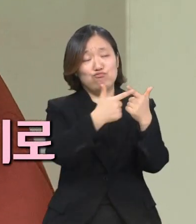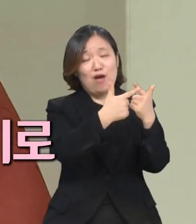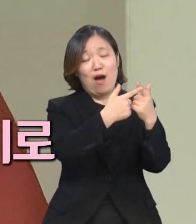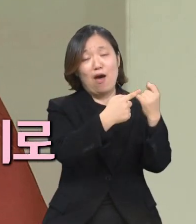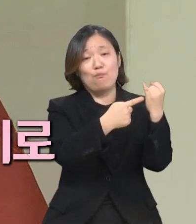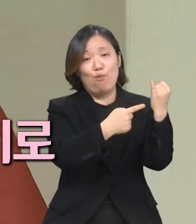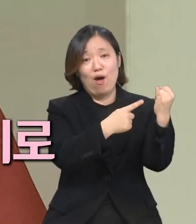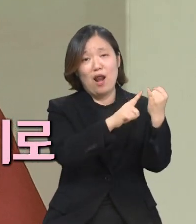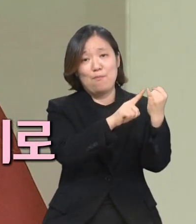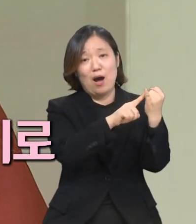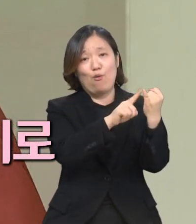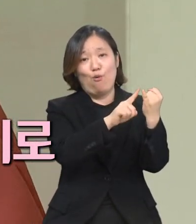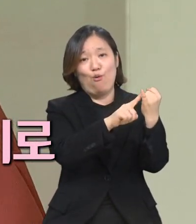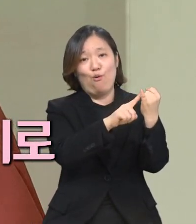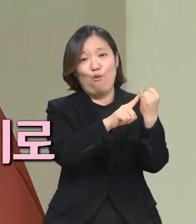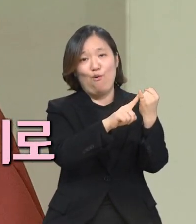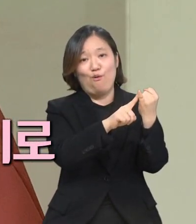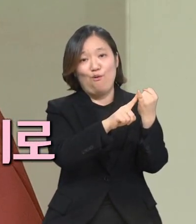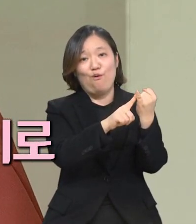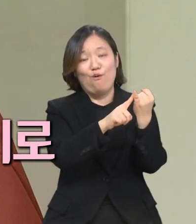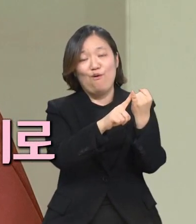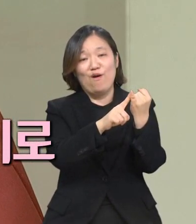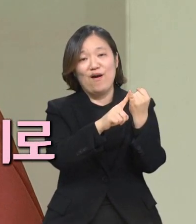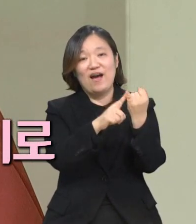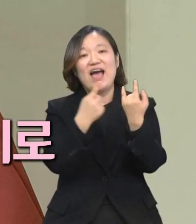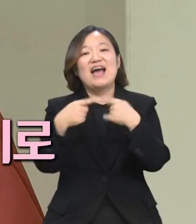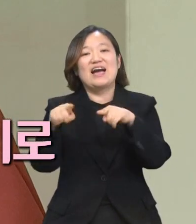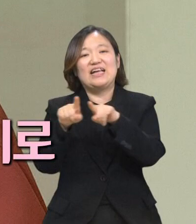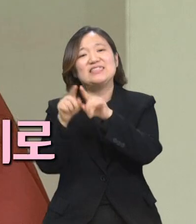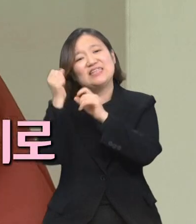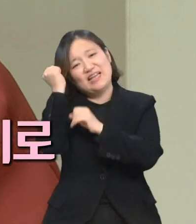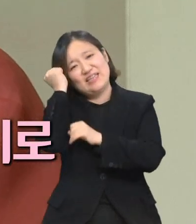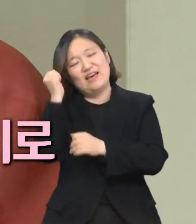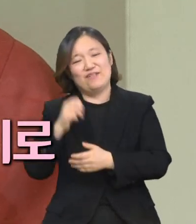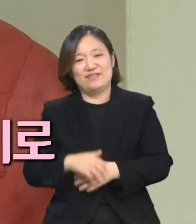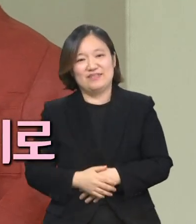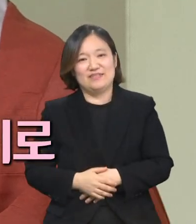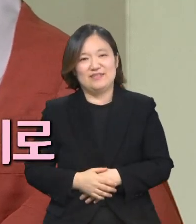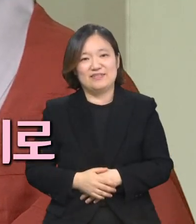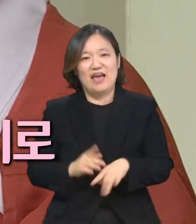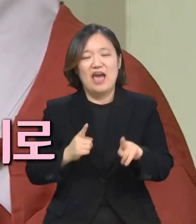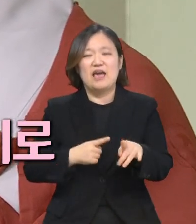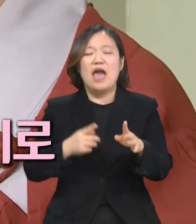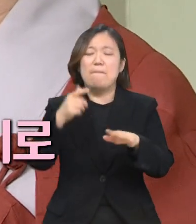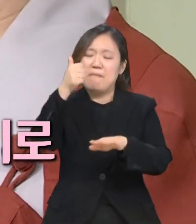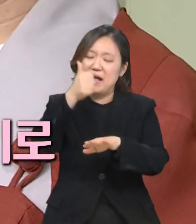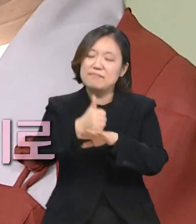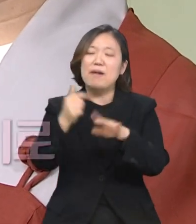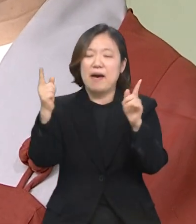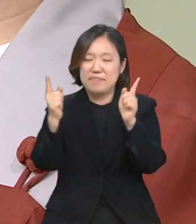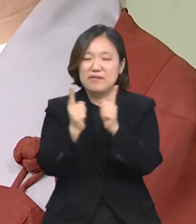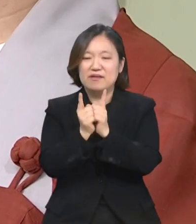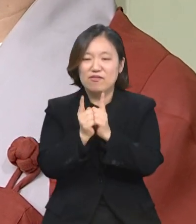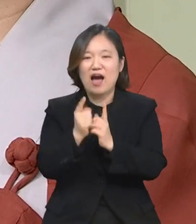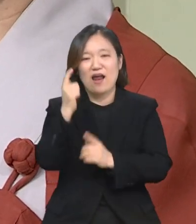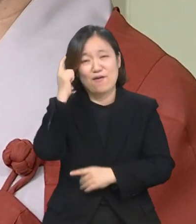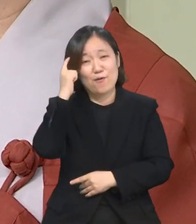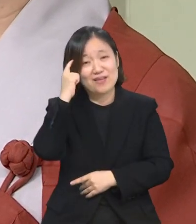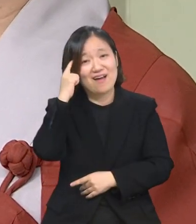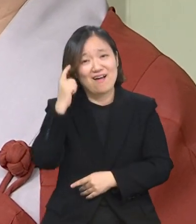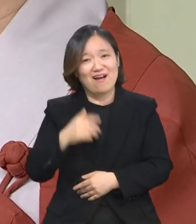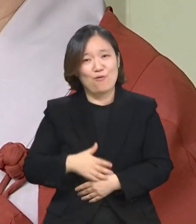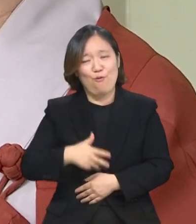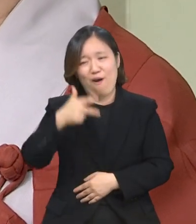이게 마지막이다 생각을 했겠죠 옛날 일은 옛날 일이고 이제 사람이